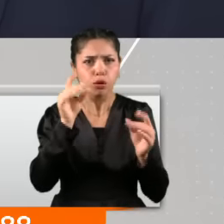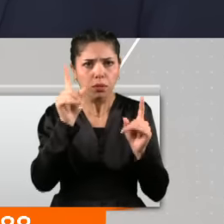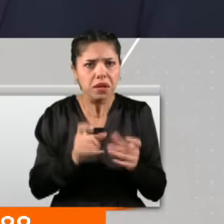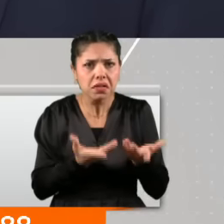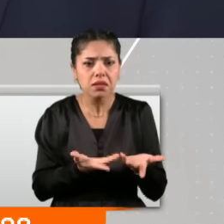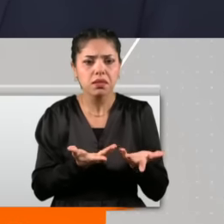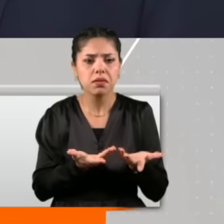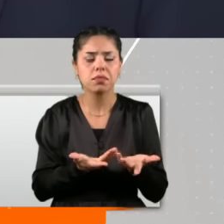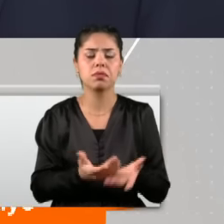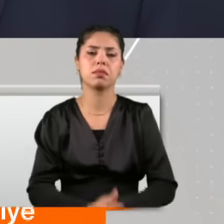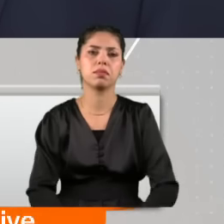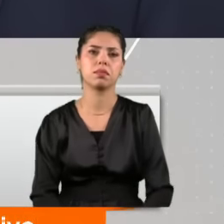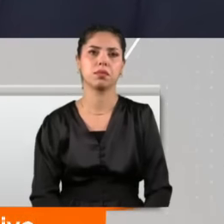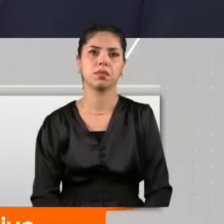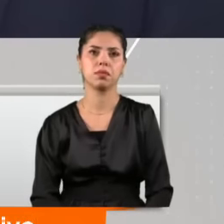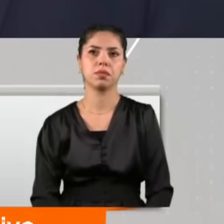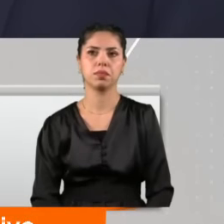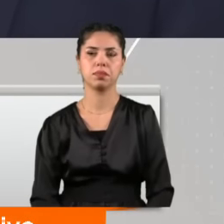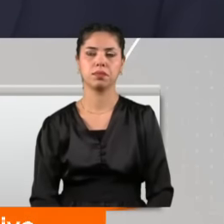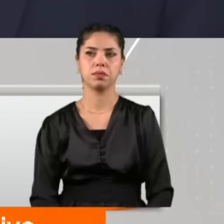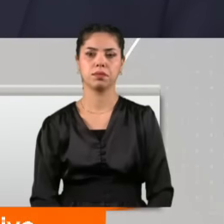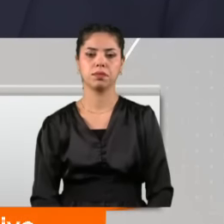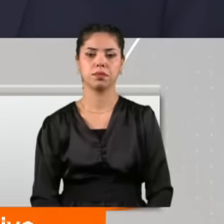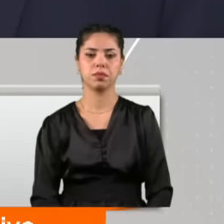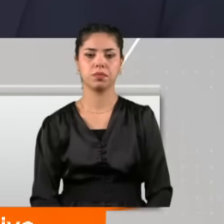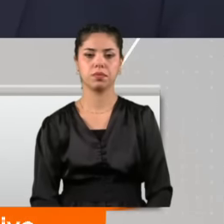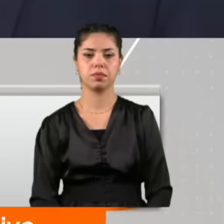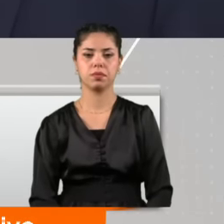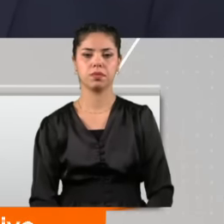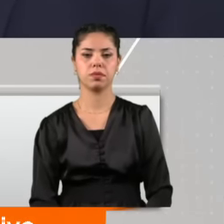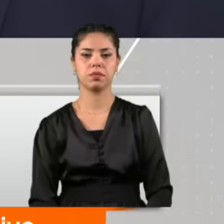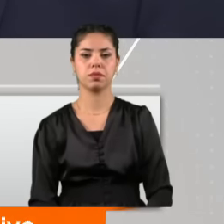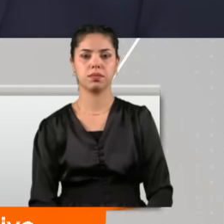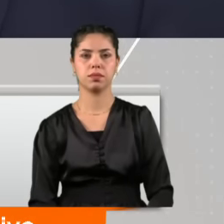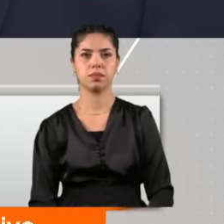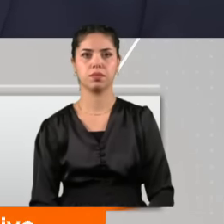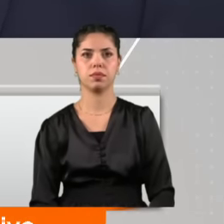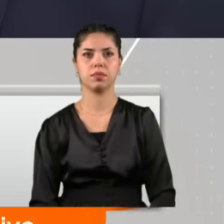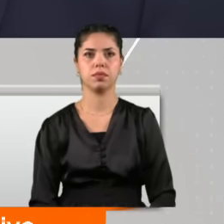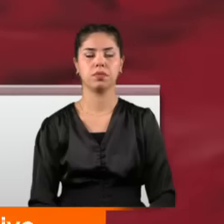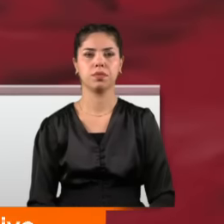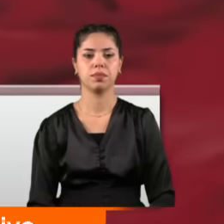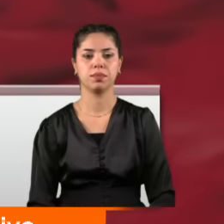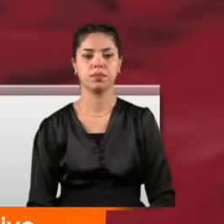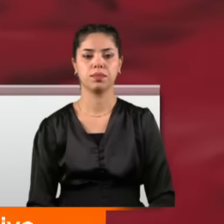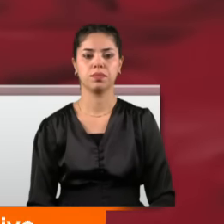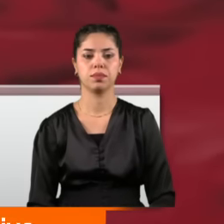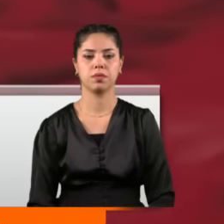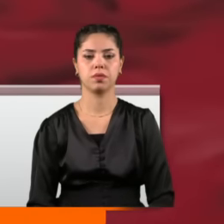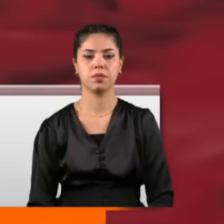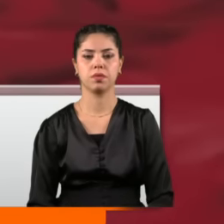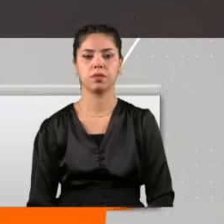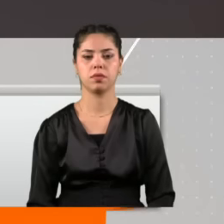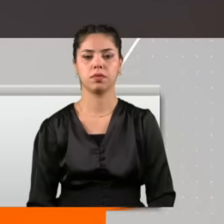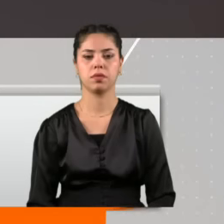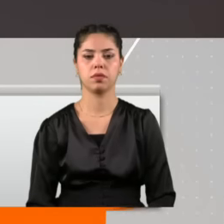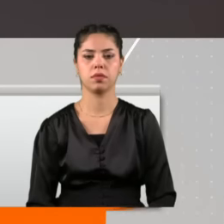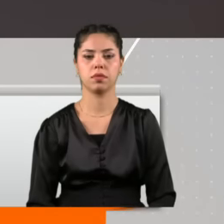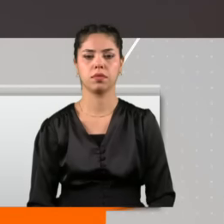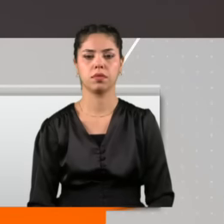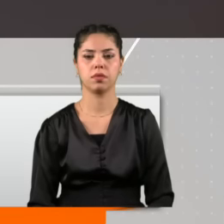Ekrem İmamoğlu aday olduğu dönemde suyu ucuzlatacağız veyahut da bedava yapacağını söyledi. %50 indirimli yapacağız.